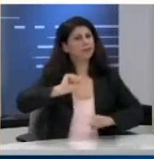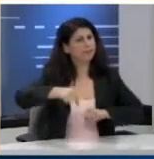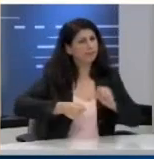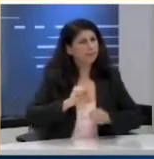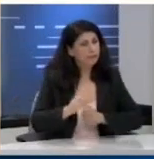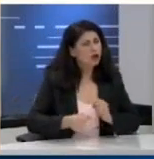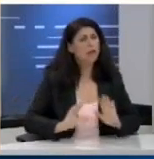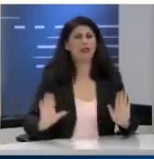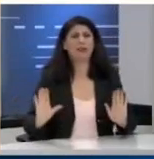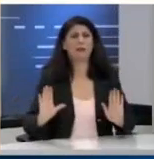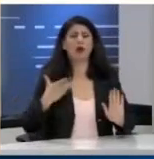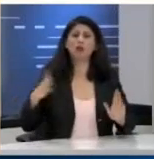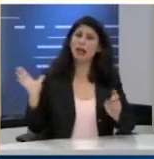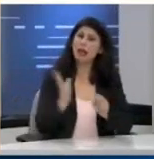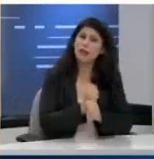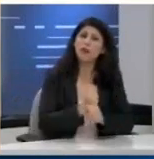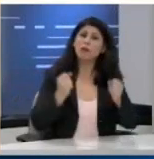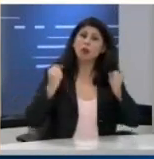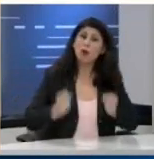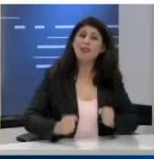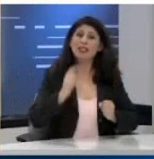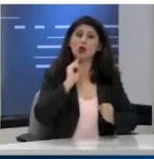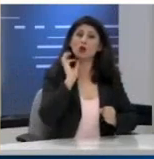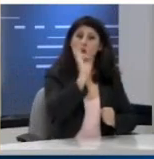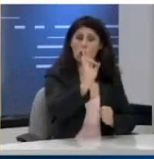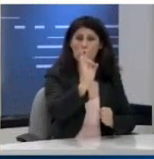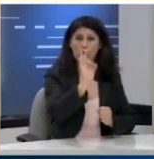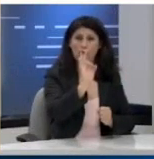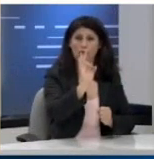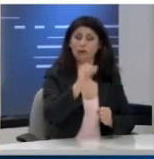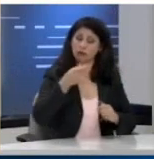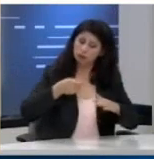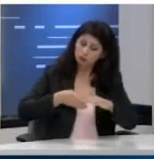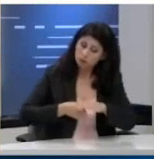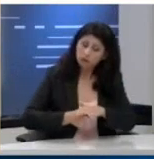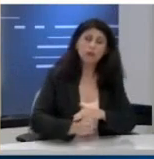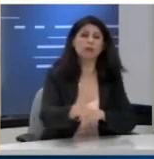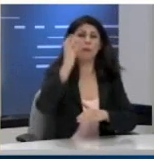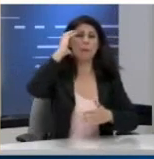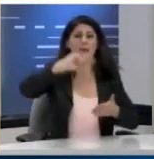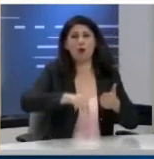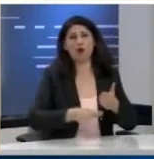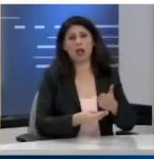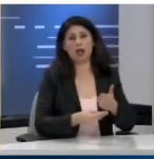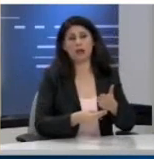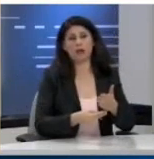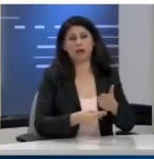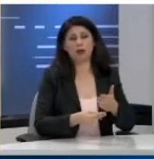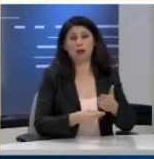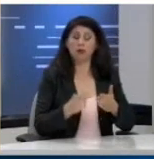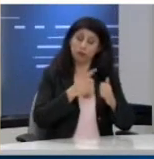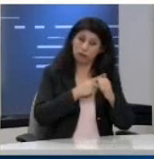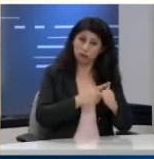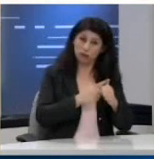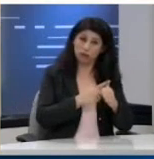αγωνιστήκαμε ώστε να πετύχουμε τον βασικό μας στόχο. Να βγει η Ελλάδα από τα μνημόνια,